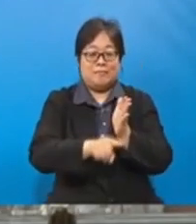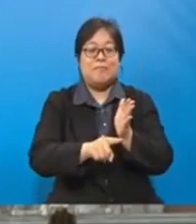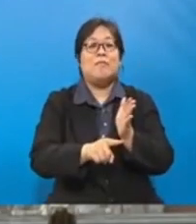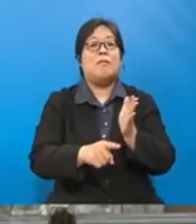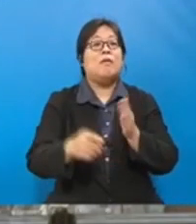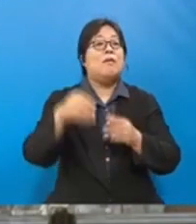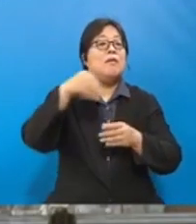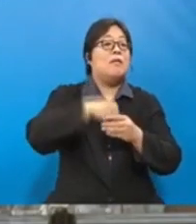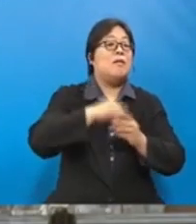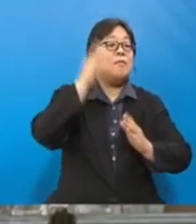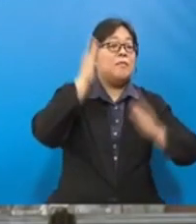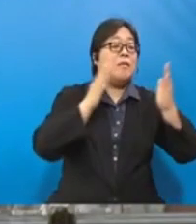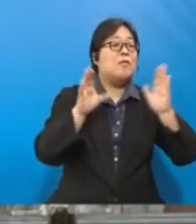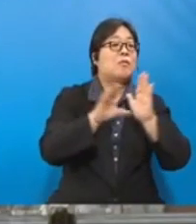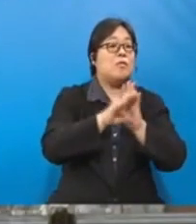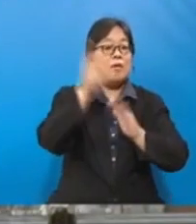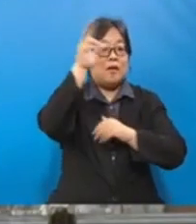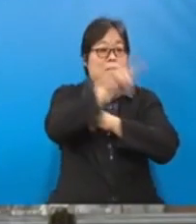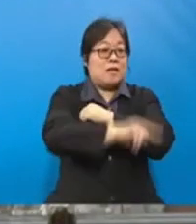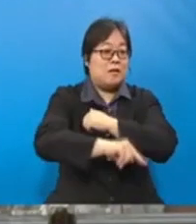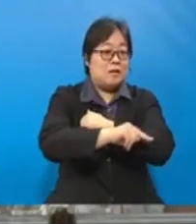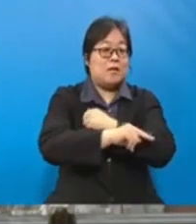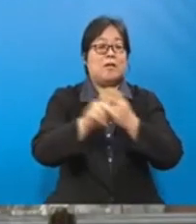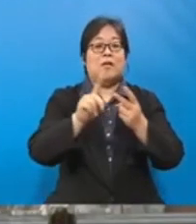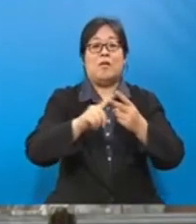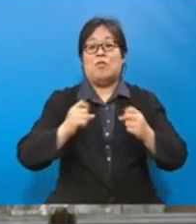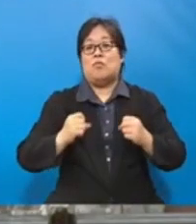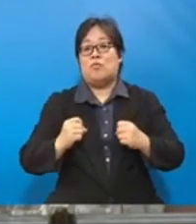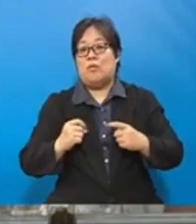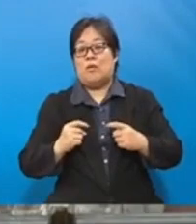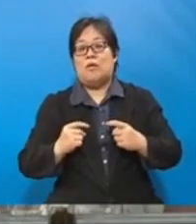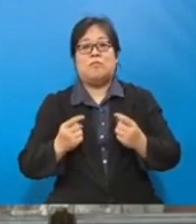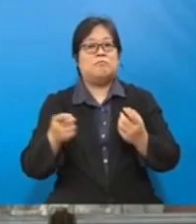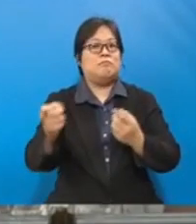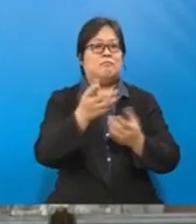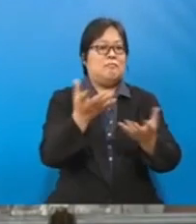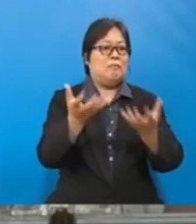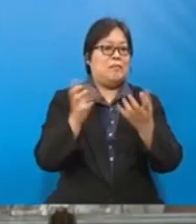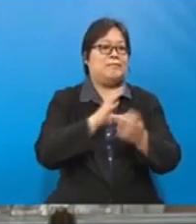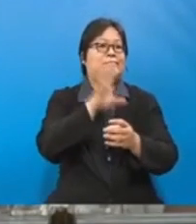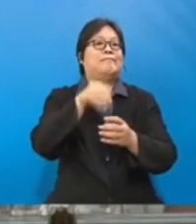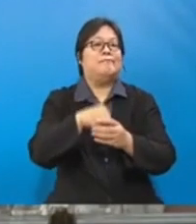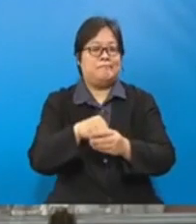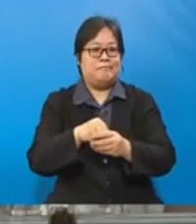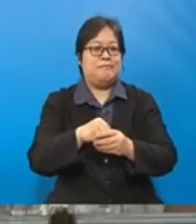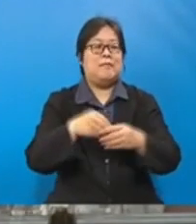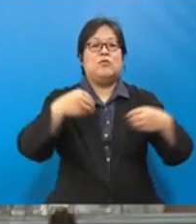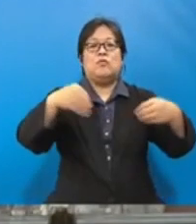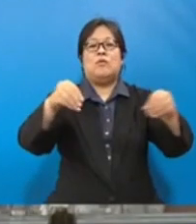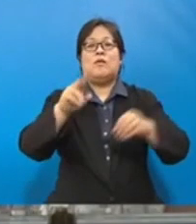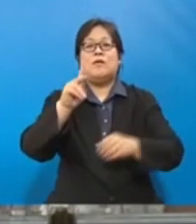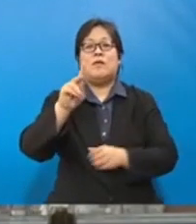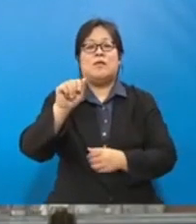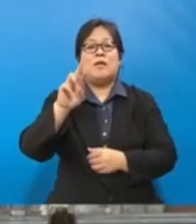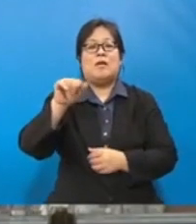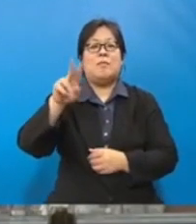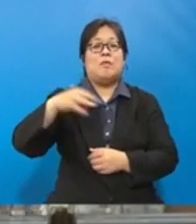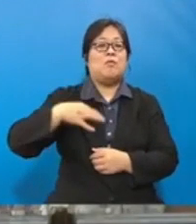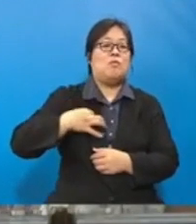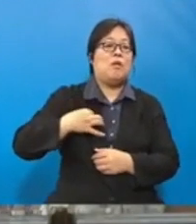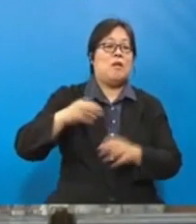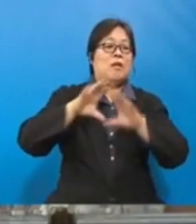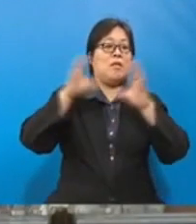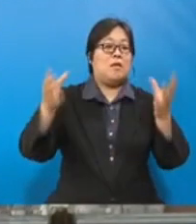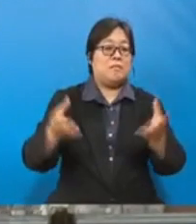dalam negara seperti kerajaan Negeri pihak-pihak swasta yang ingin terlibat dalam mekanisme pasaran sukarela antarbangsa